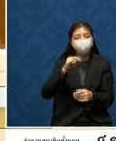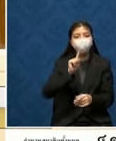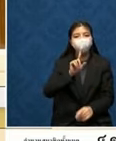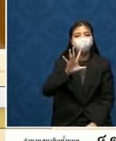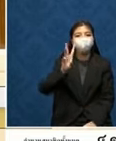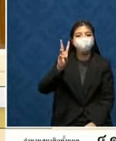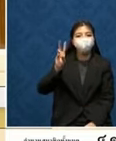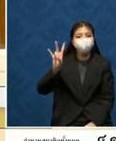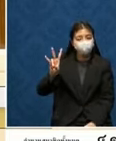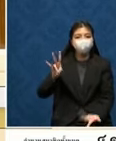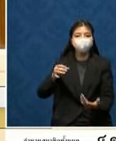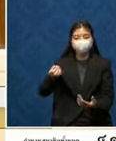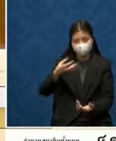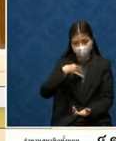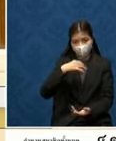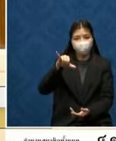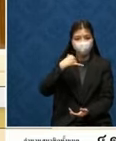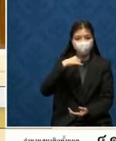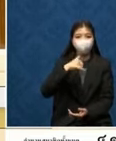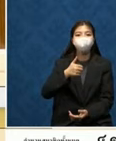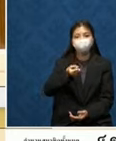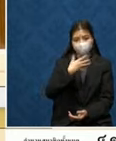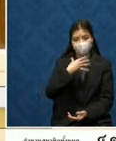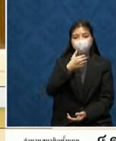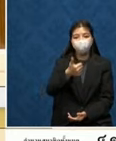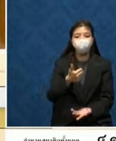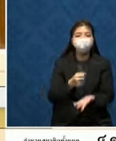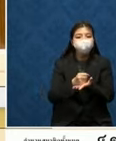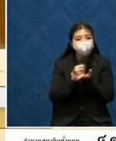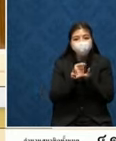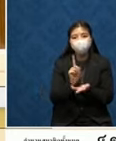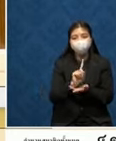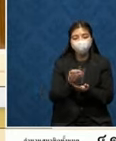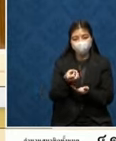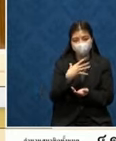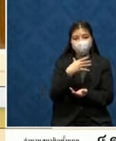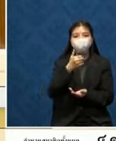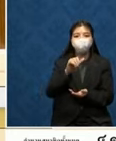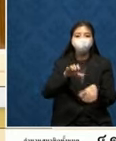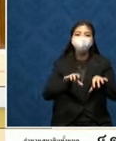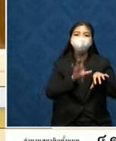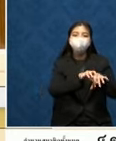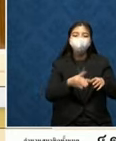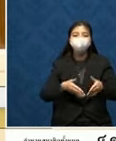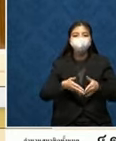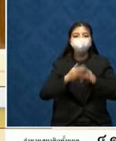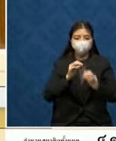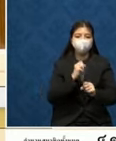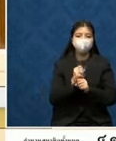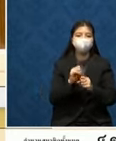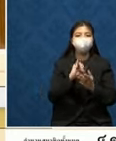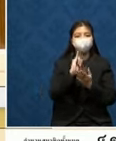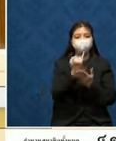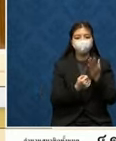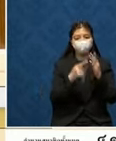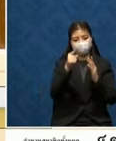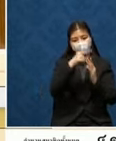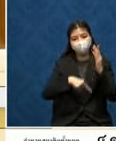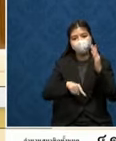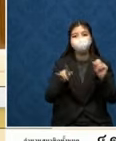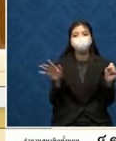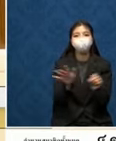1567แจ้งเบาะแสร้องเรียนขอรับความช่วยเหลือรวมทั้งจัดตั้งศูนยฟื้นฟูสภาพต่างสังคมให้ครบทุกจังหวัดเพื่อจะเป็นการสร้าง